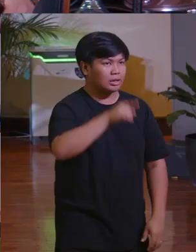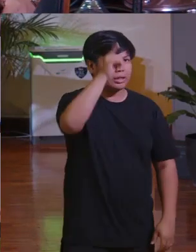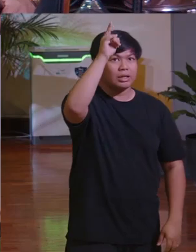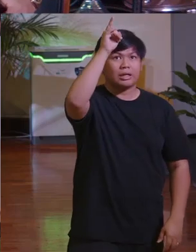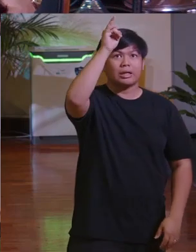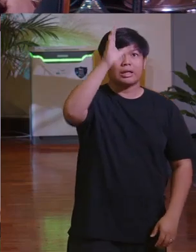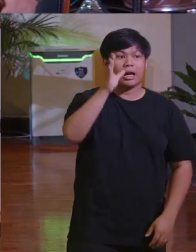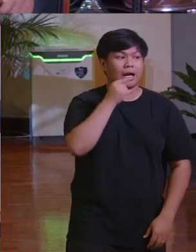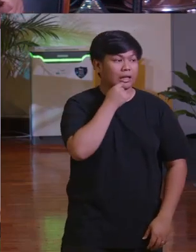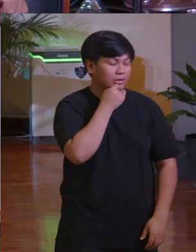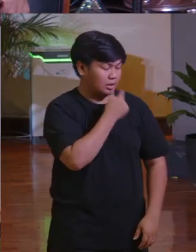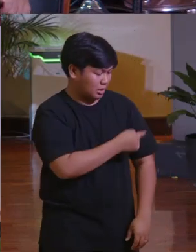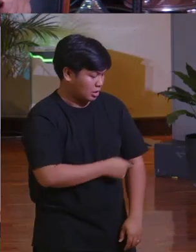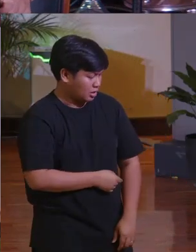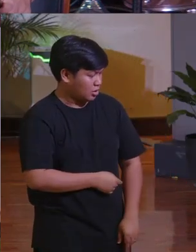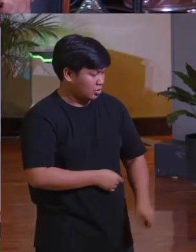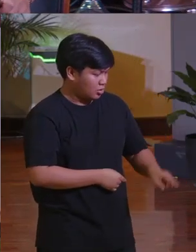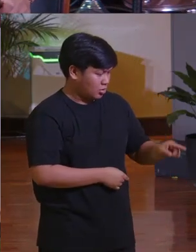proclaimed, the Lord,